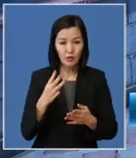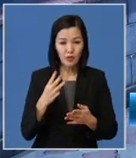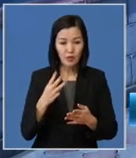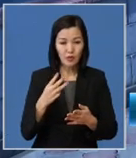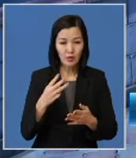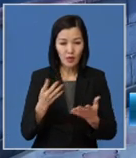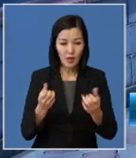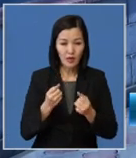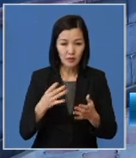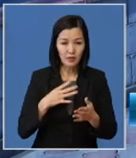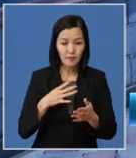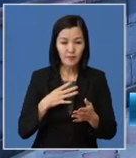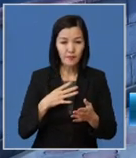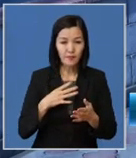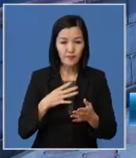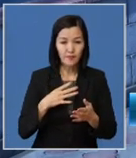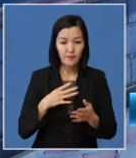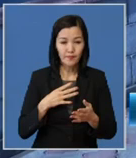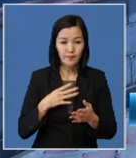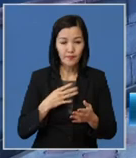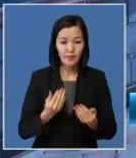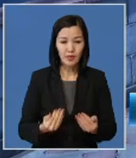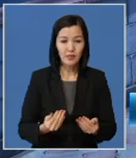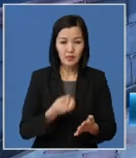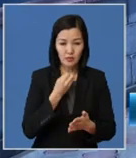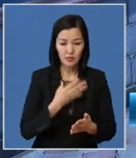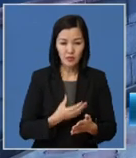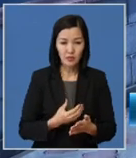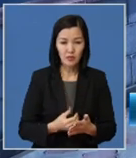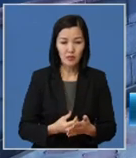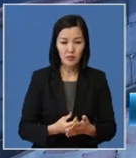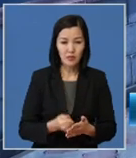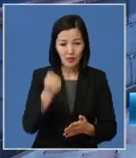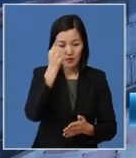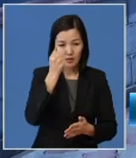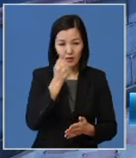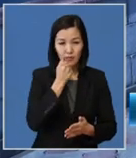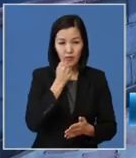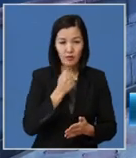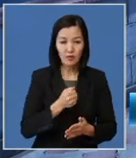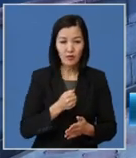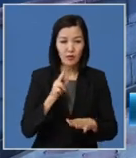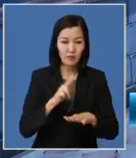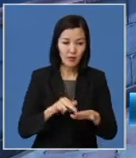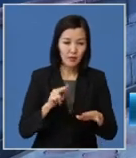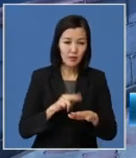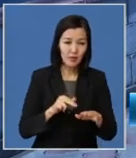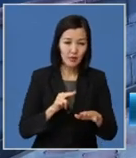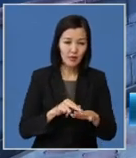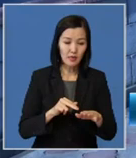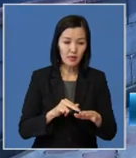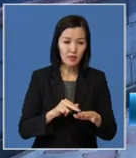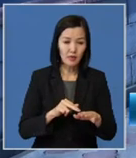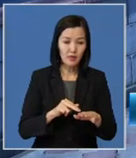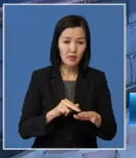берілді. Ал қайтқан малда береке бар міне, ақ адам малымыз міне. Сол жаңағы қызметкерлерге, полиция